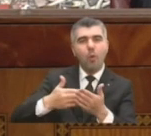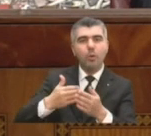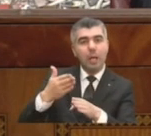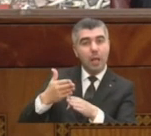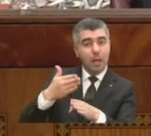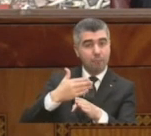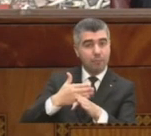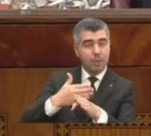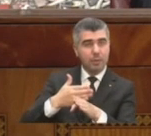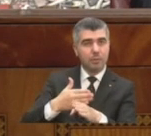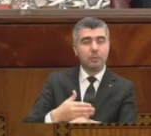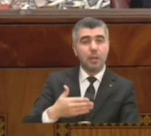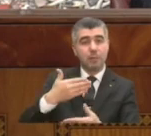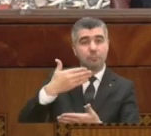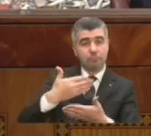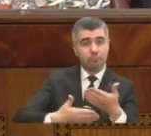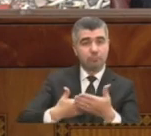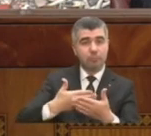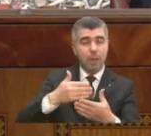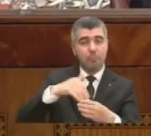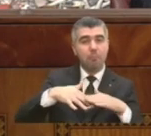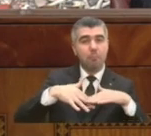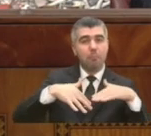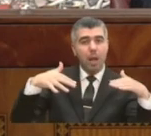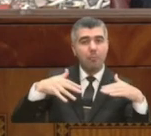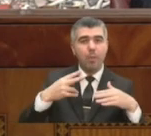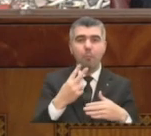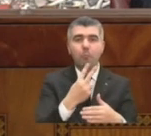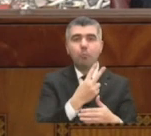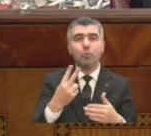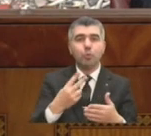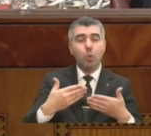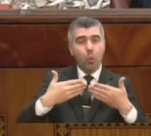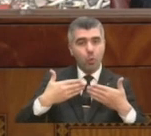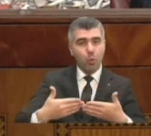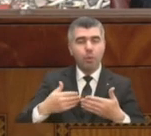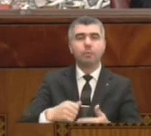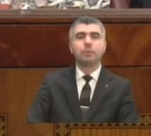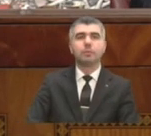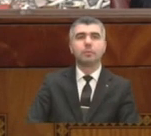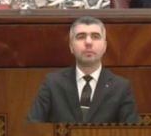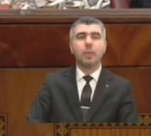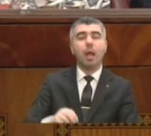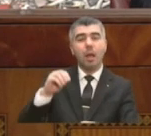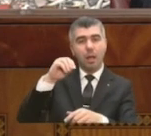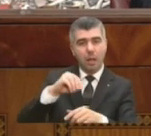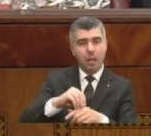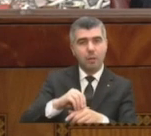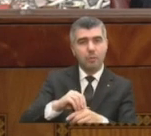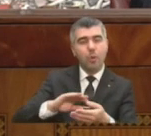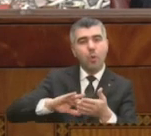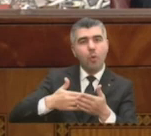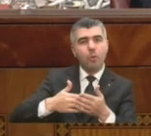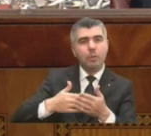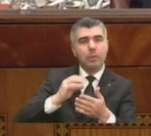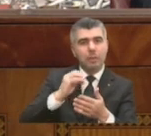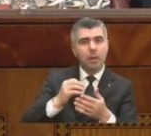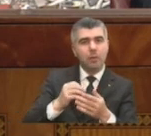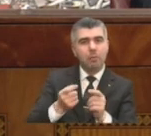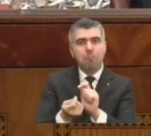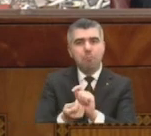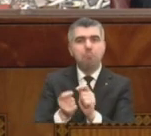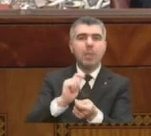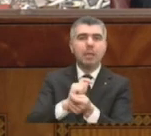سبق قرر البرلمان المغربي بمجلسه ابتداء من اليوم اعاده النظر في علاقاته مع